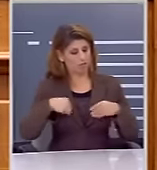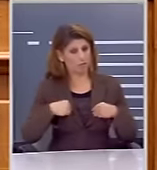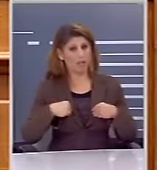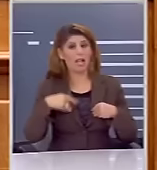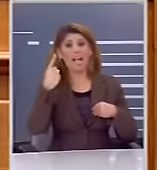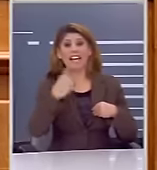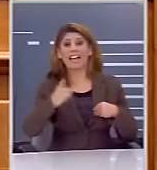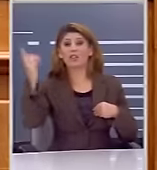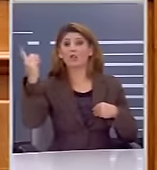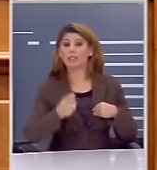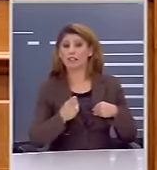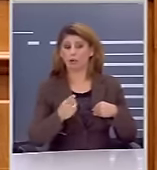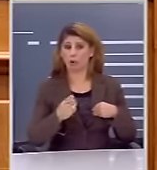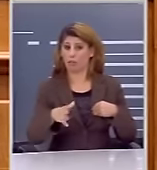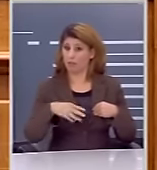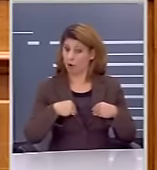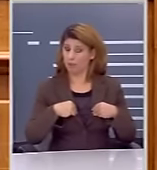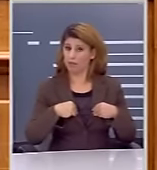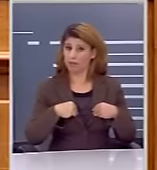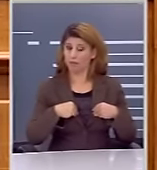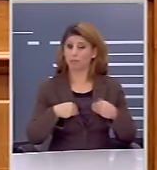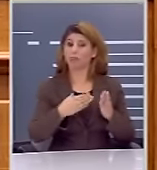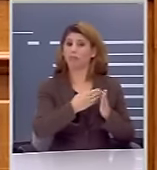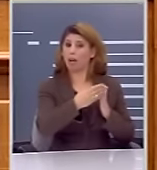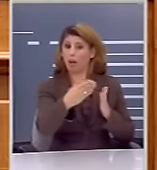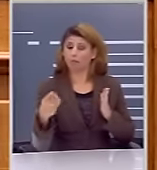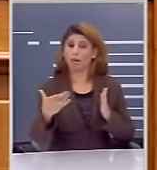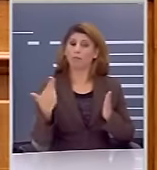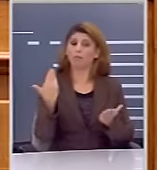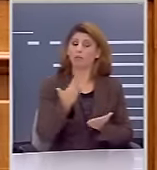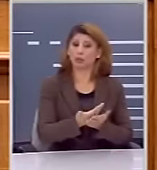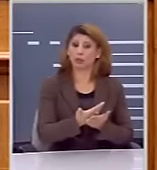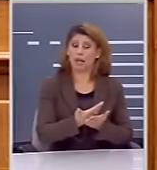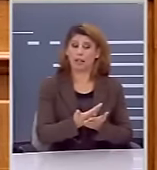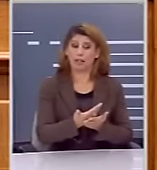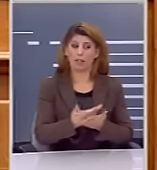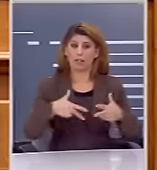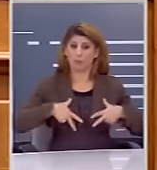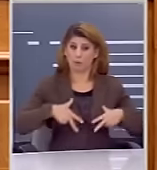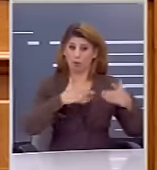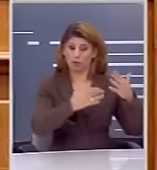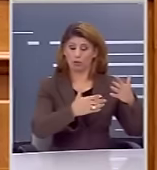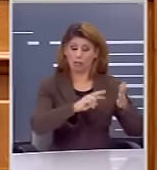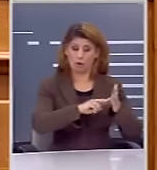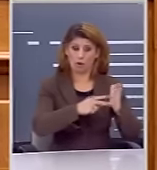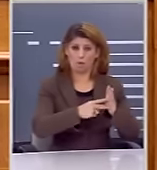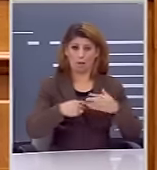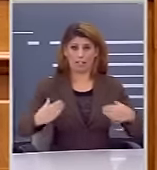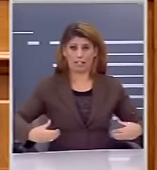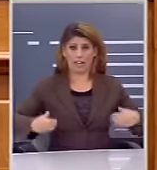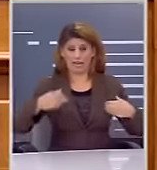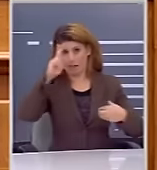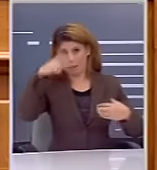κατά 100% αυτά τα οποία ζητεί ο Υπουργός Οικονομικών της Γερμανίας, ο κ. Βόλφγκανγκ